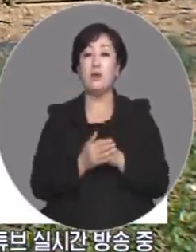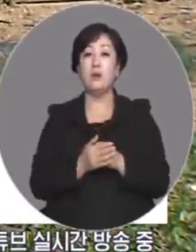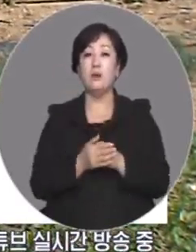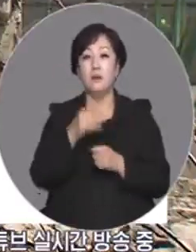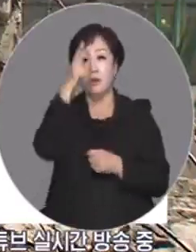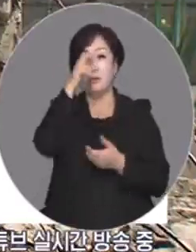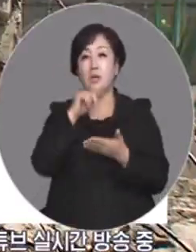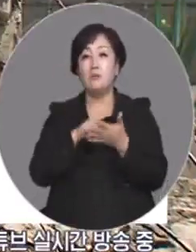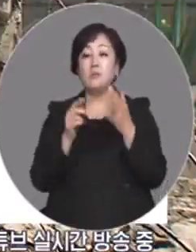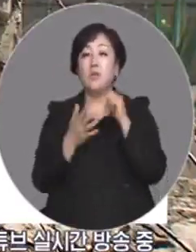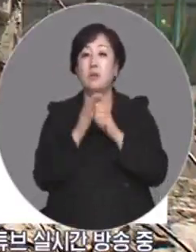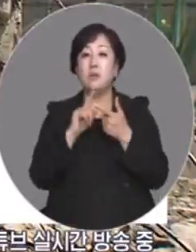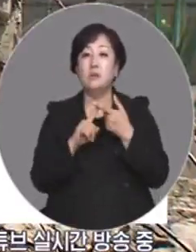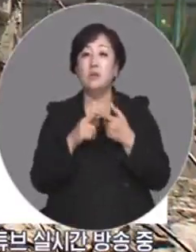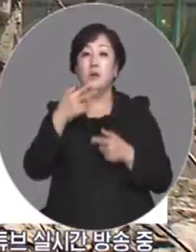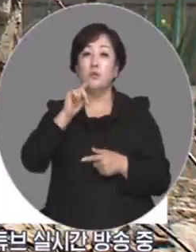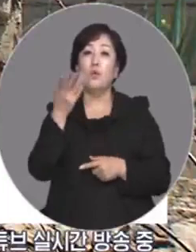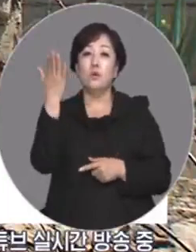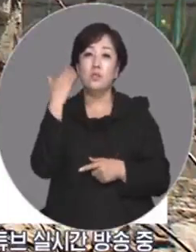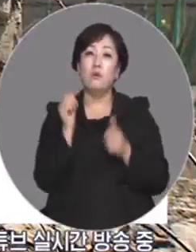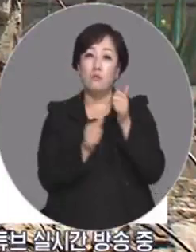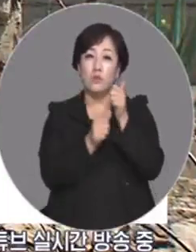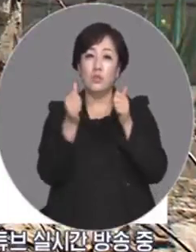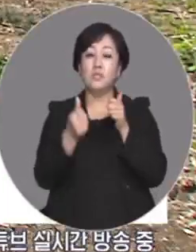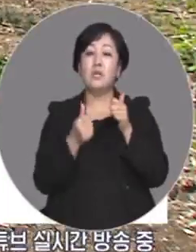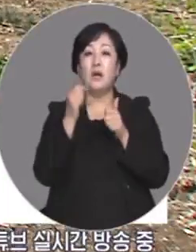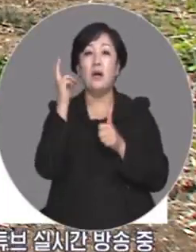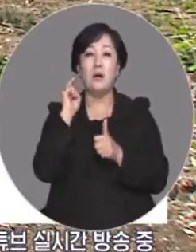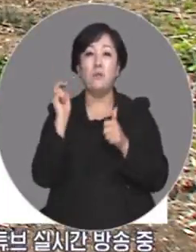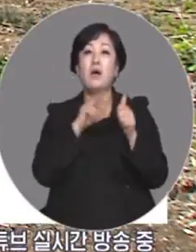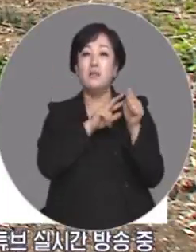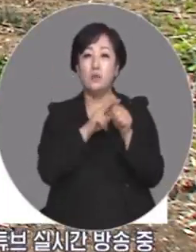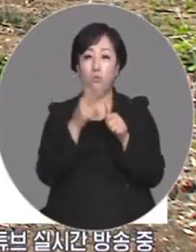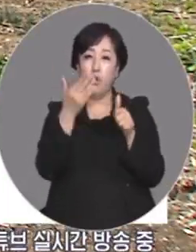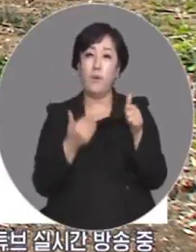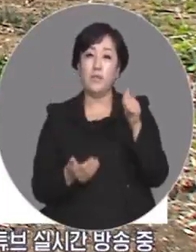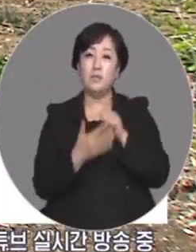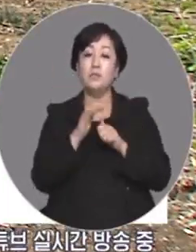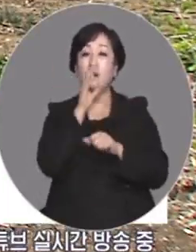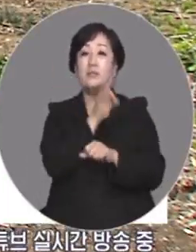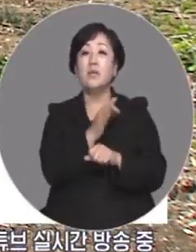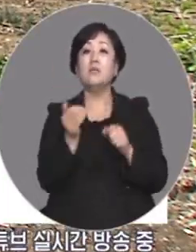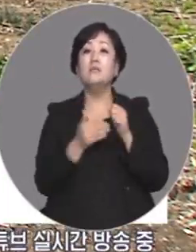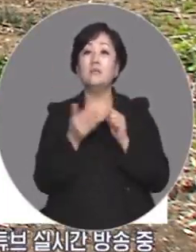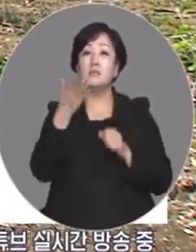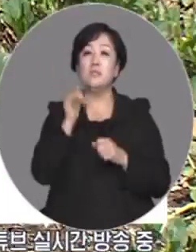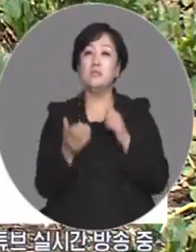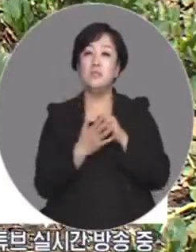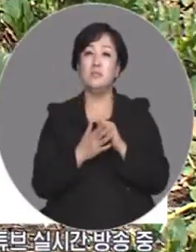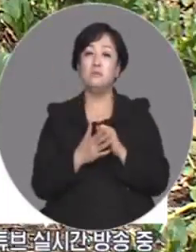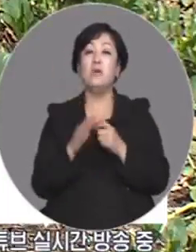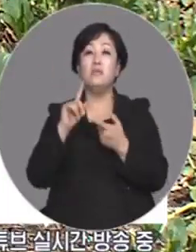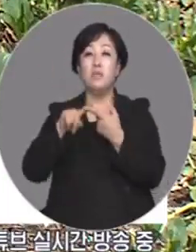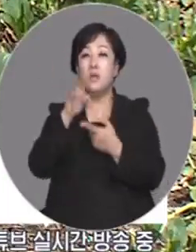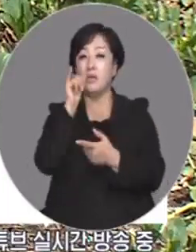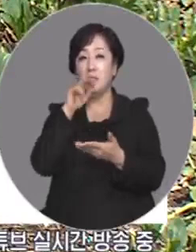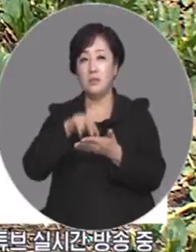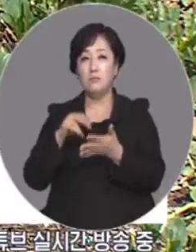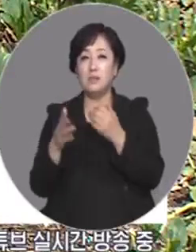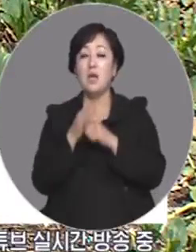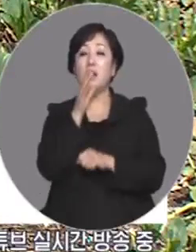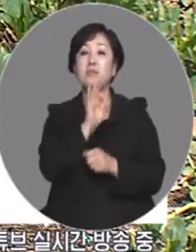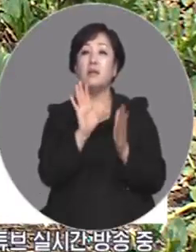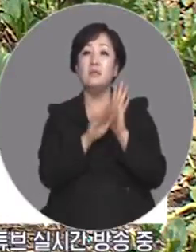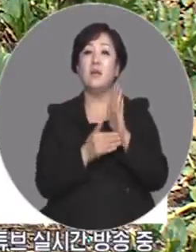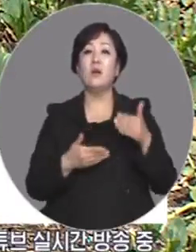이 과정에서 송 전 부시장이 내부 정보를 이용해 해당 토지를 매입했다고 보고 있지만 송 전 부시장은 매입 당시